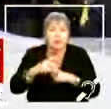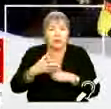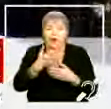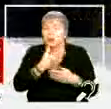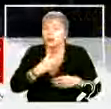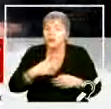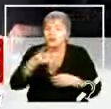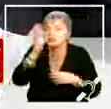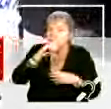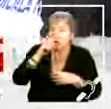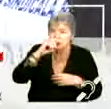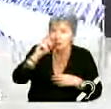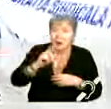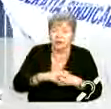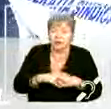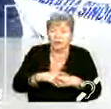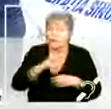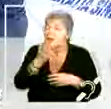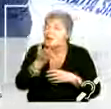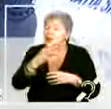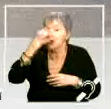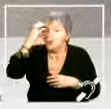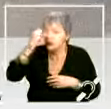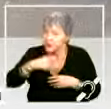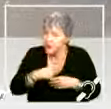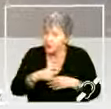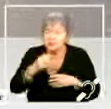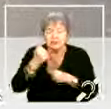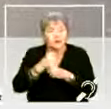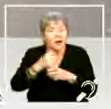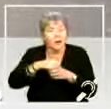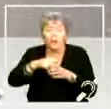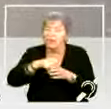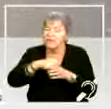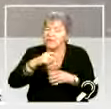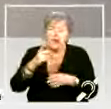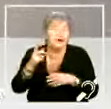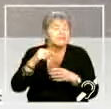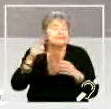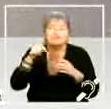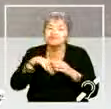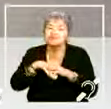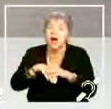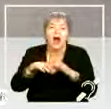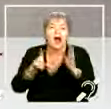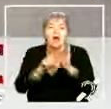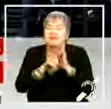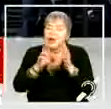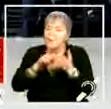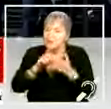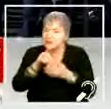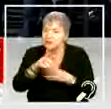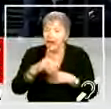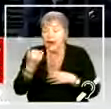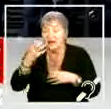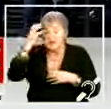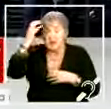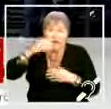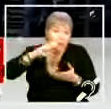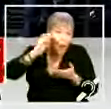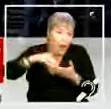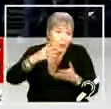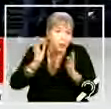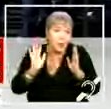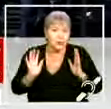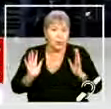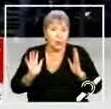Neaș. Manifestanții cer guvernului să revină asupra unor prevederi din legea pensiilor care a fost adoptată rapid de Senat. E un dialog pe